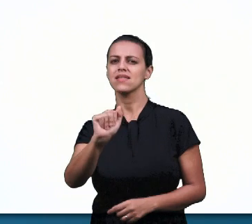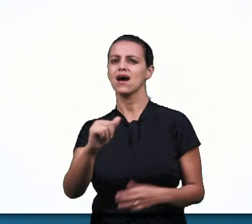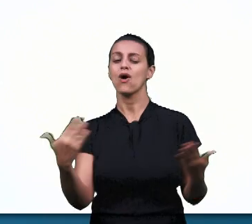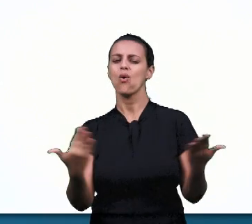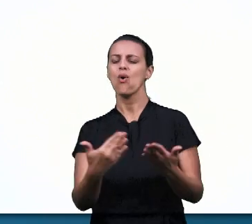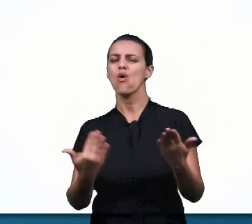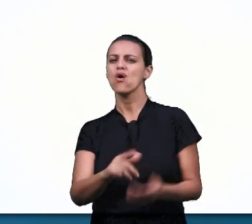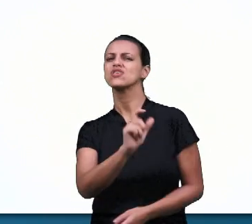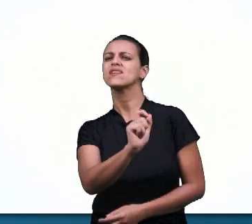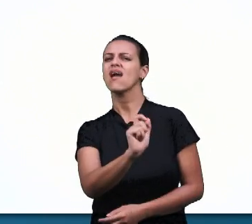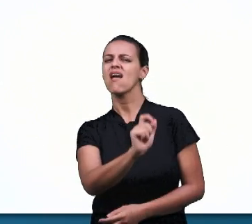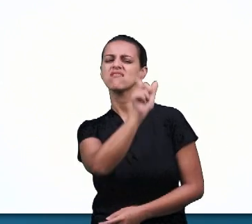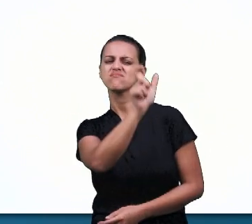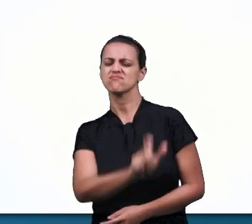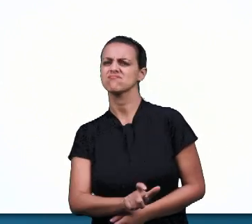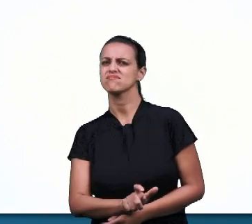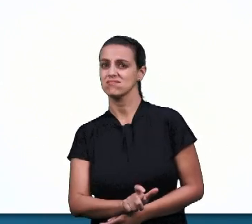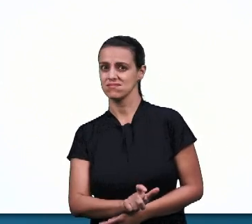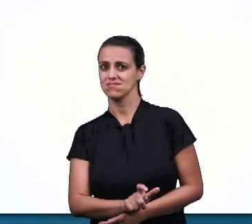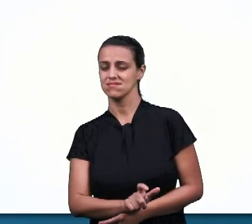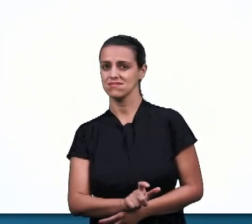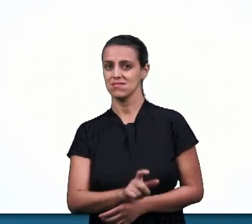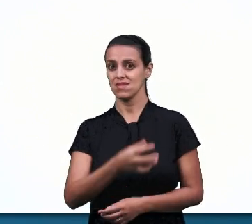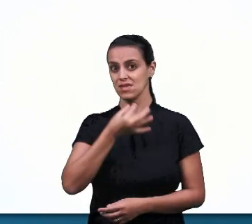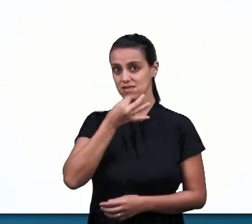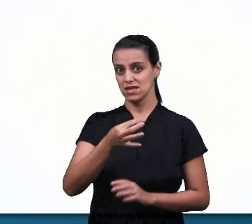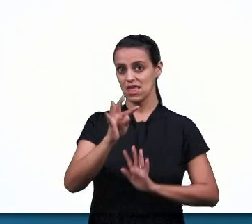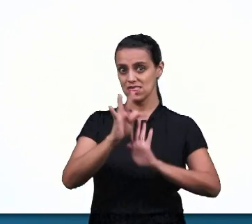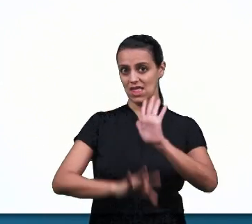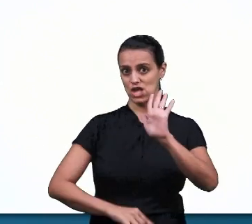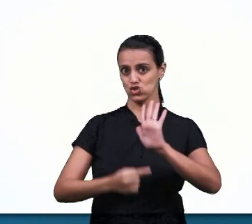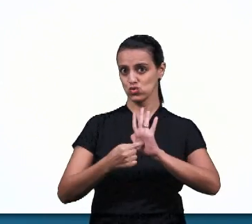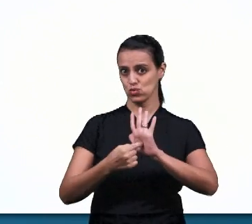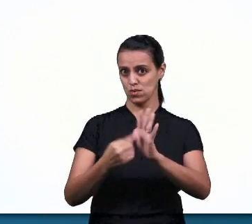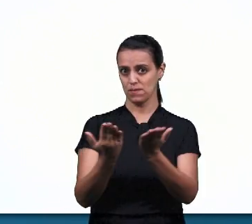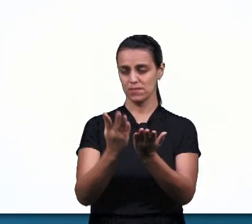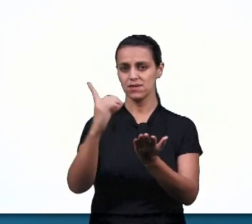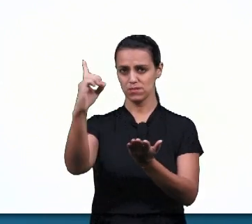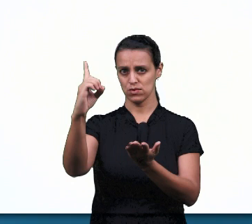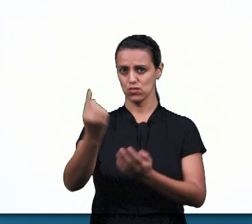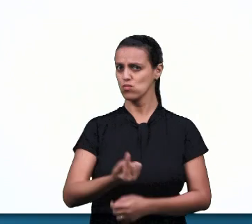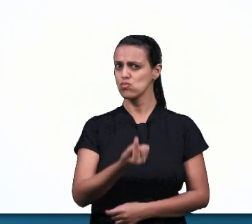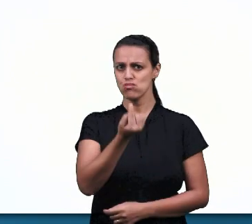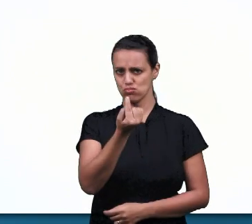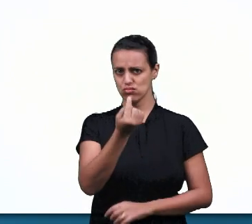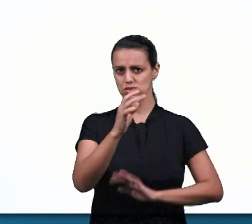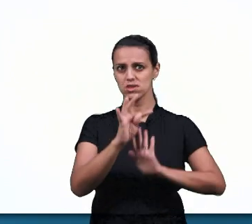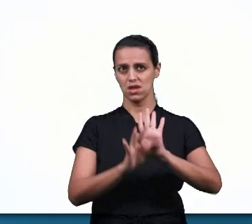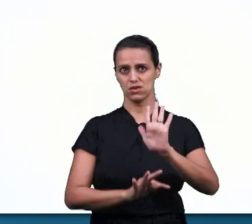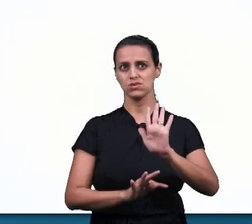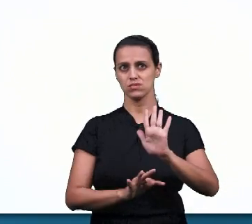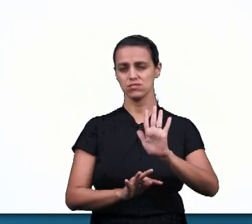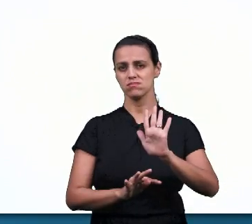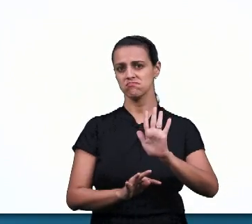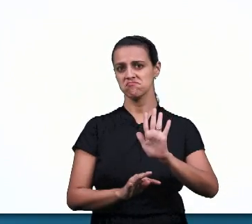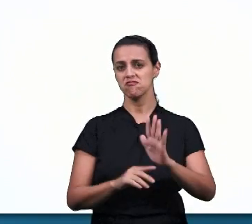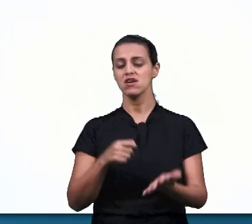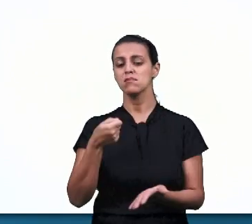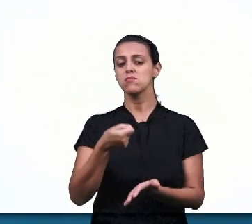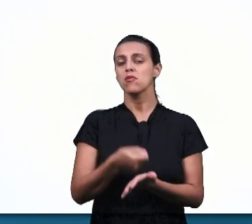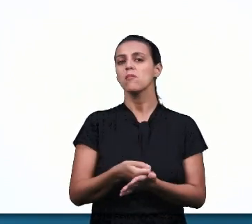texte biblique. Citer un texte biblique, c'est-à-dire un texte biblique qui va